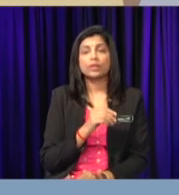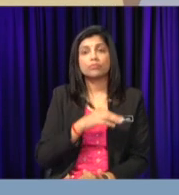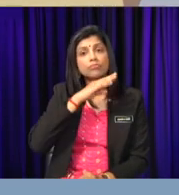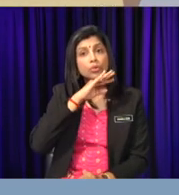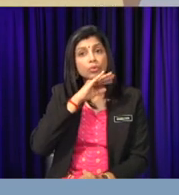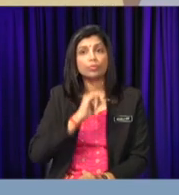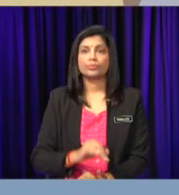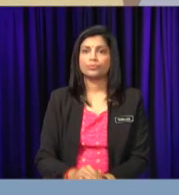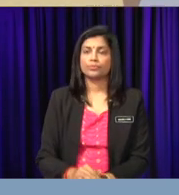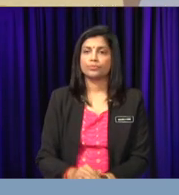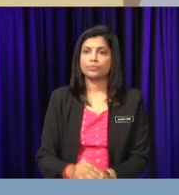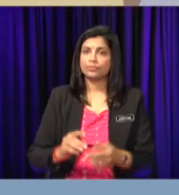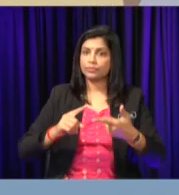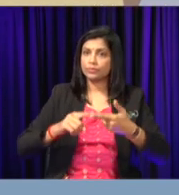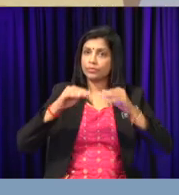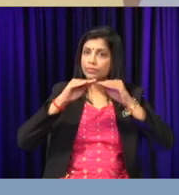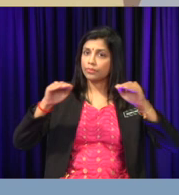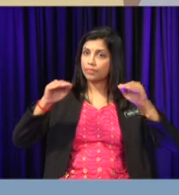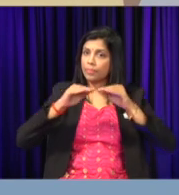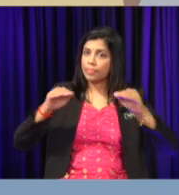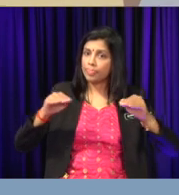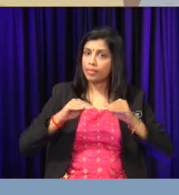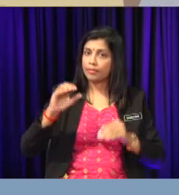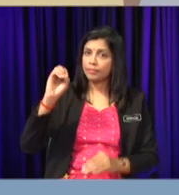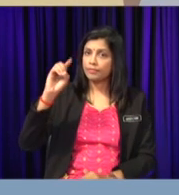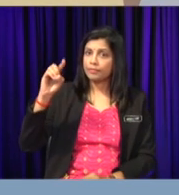itu lapisan ozon semakin